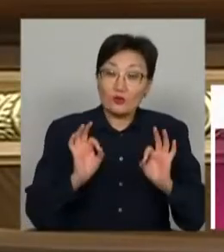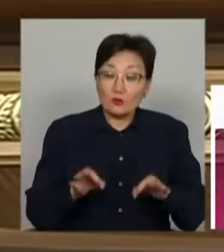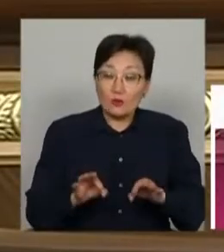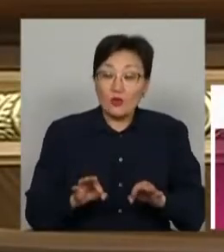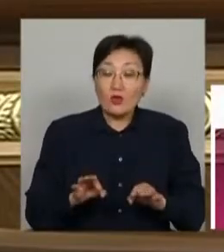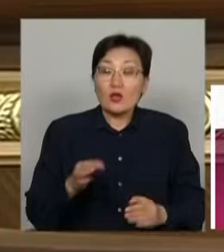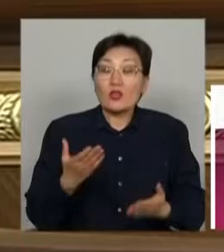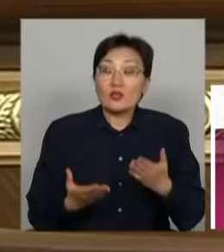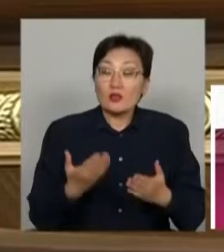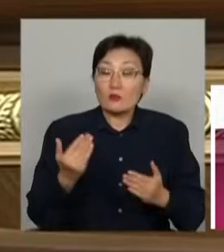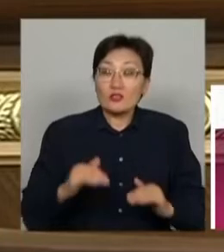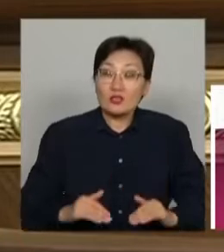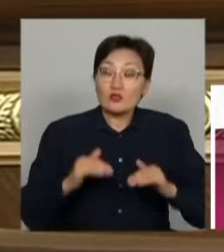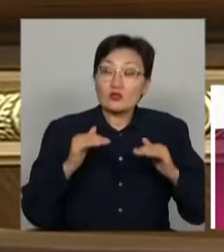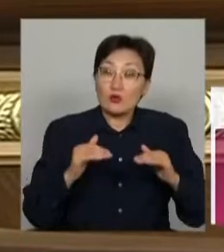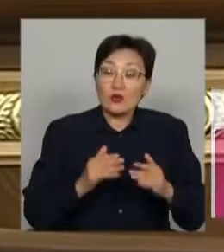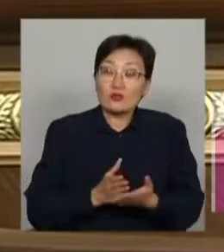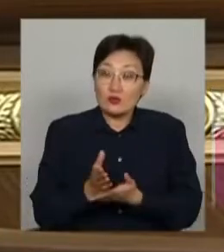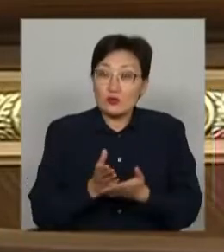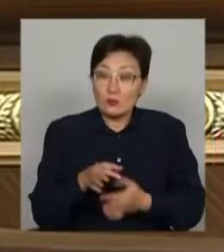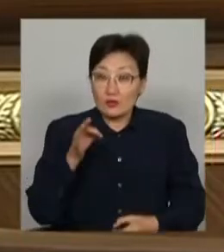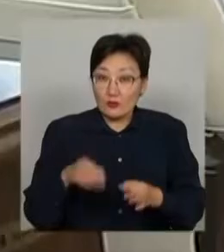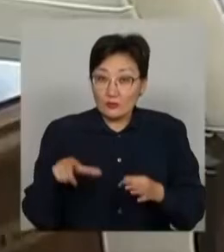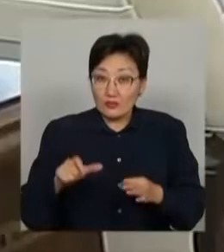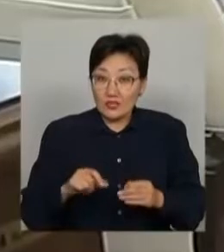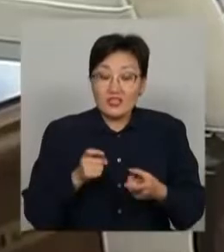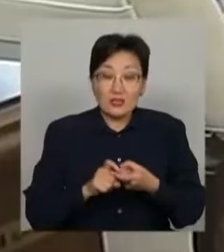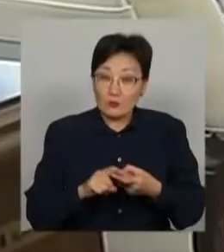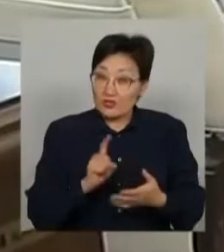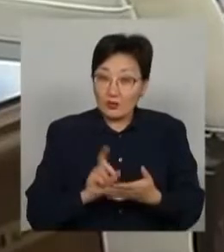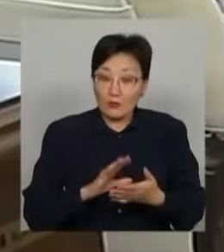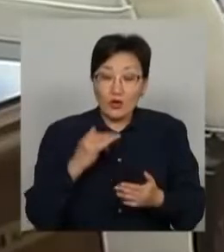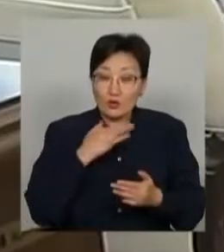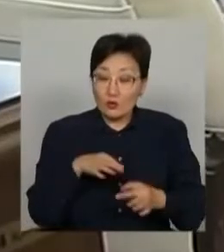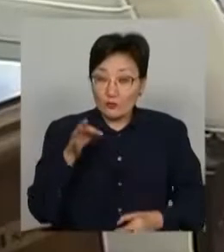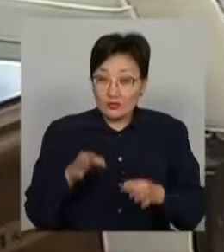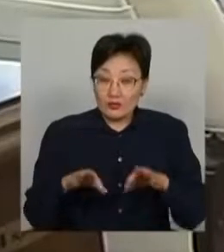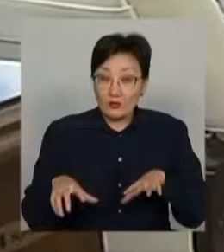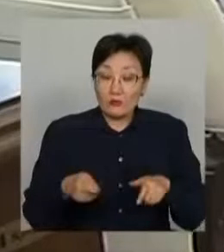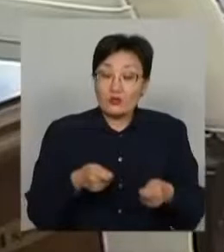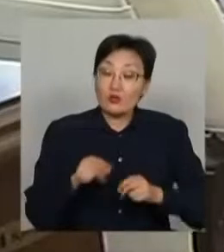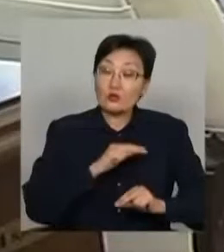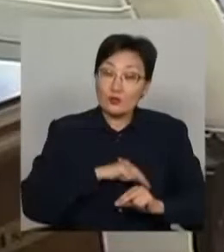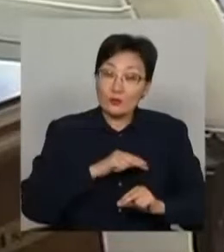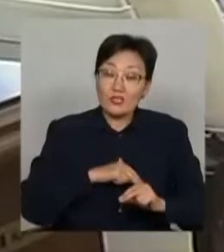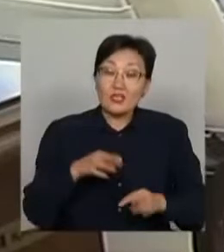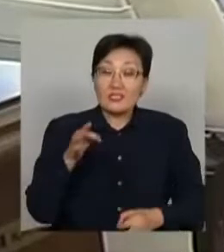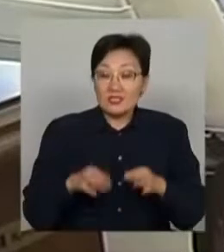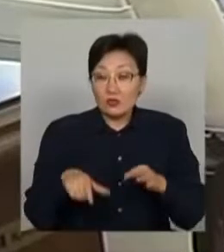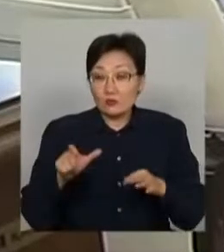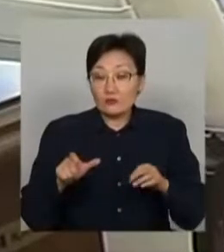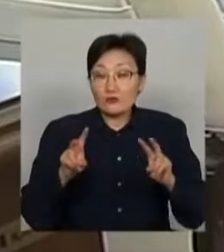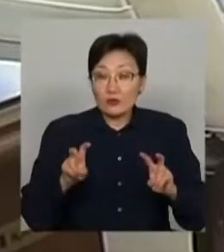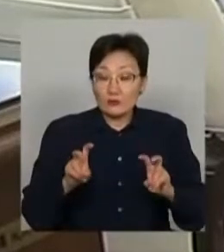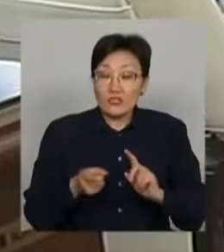жоғары тұрған әріптестеріне тәуелді болмау керек. Көптеген сот төрағасы лауазымы, судья лауазымы